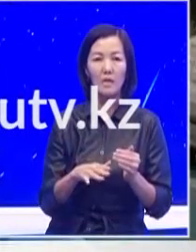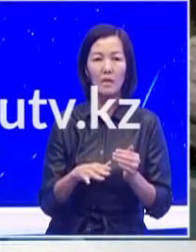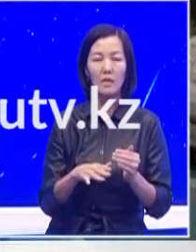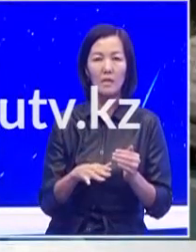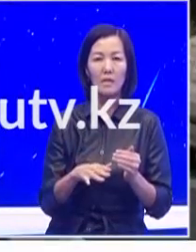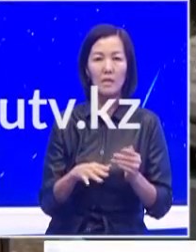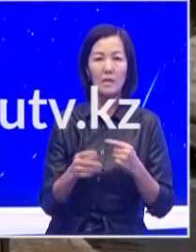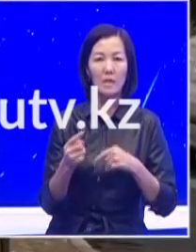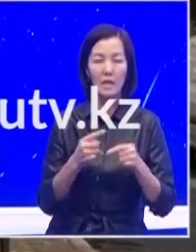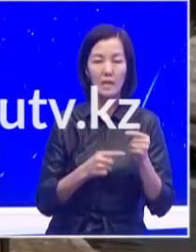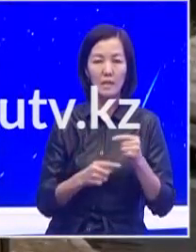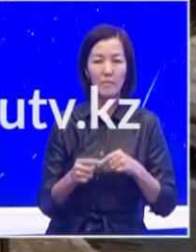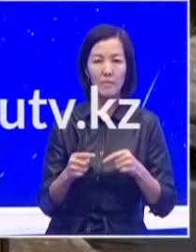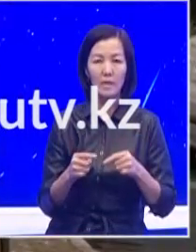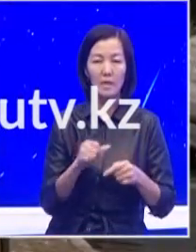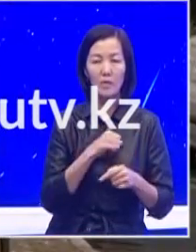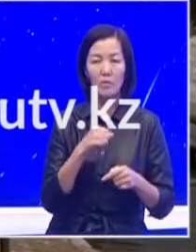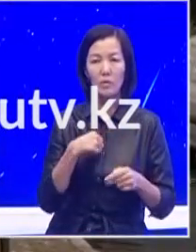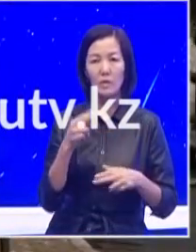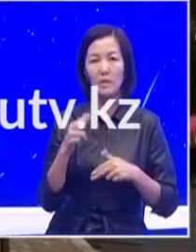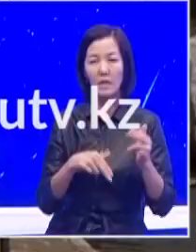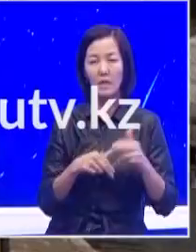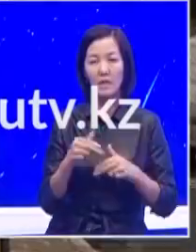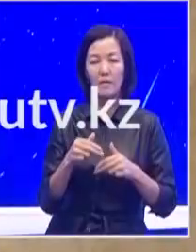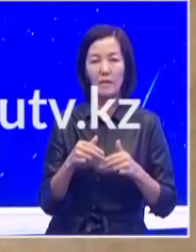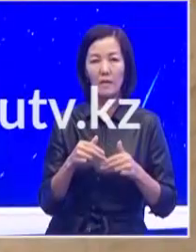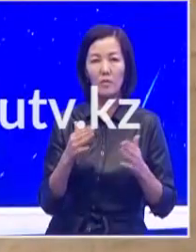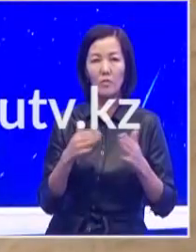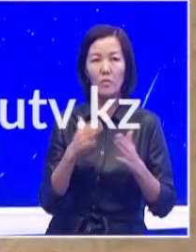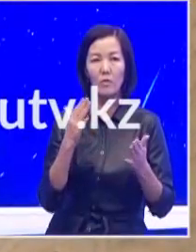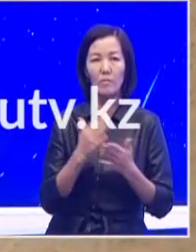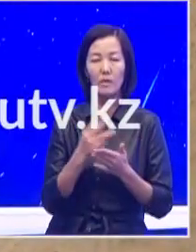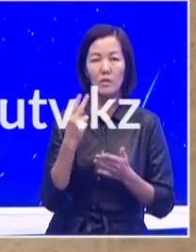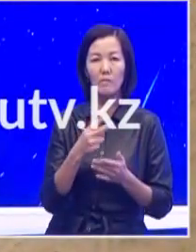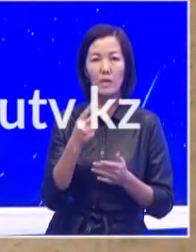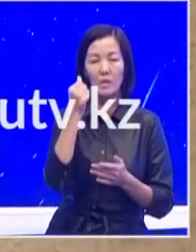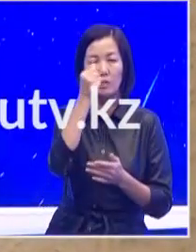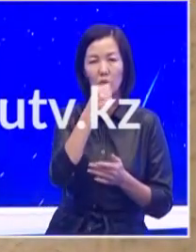жеке кәсіпкерлік үйлер бар. Енді оның бәрі санаты өте көп. 22 жылы